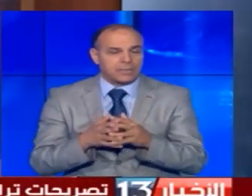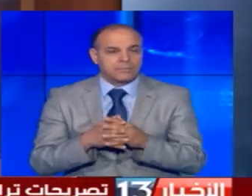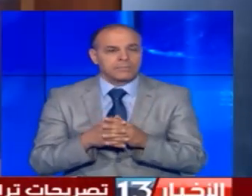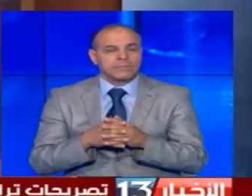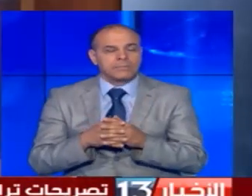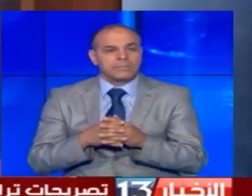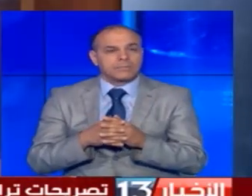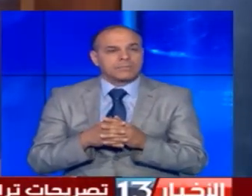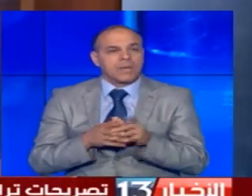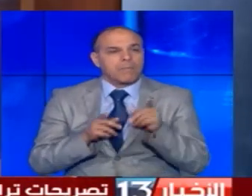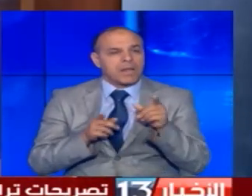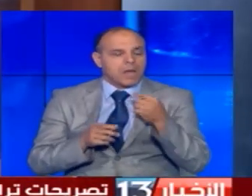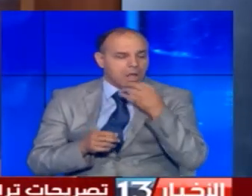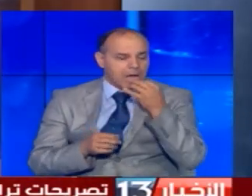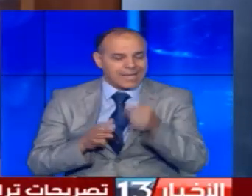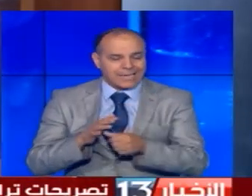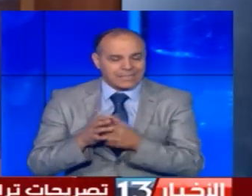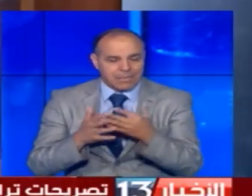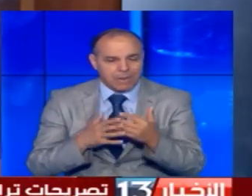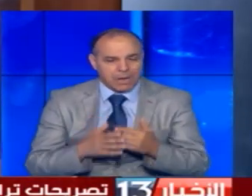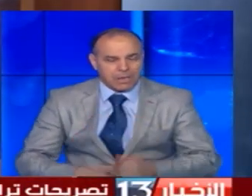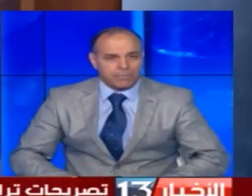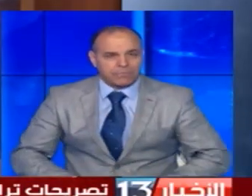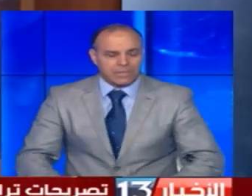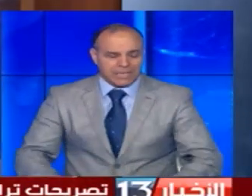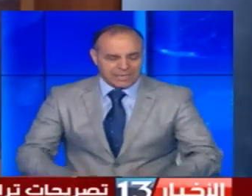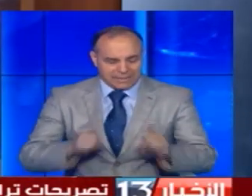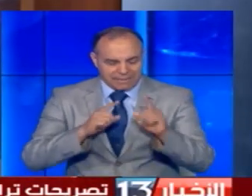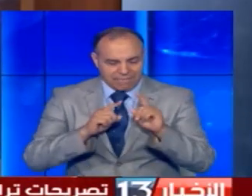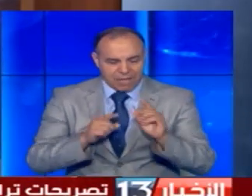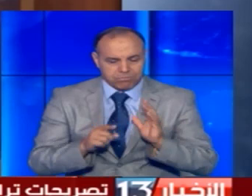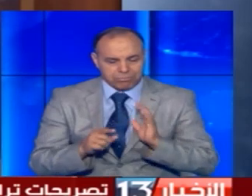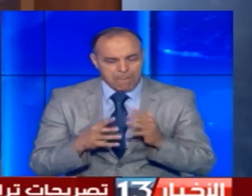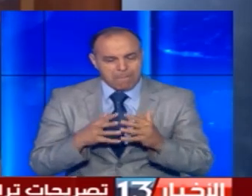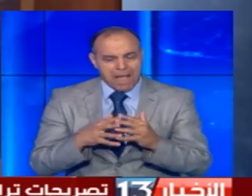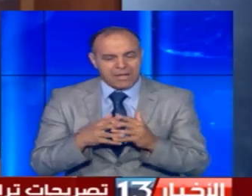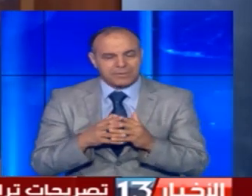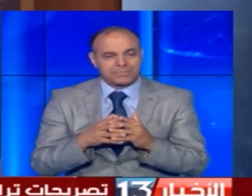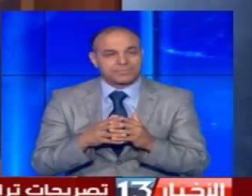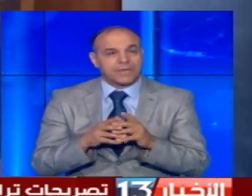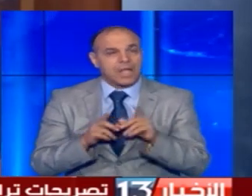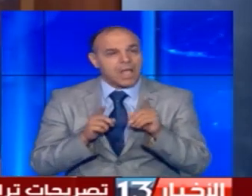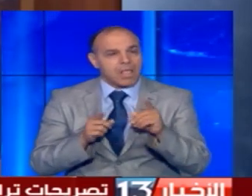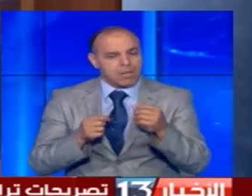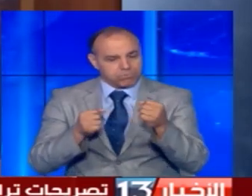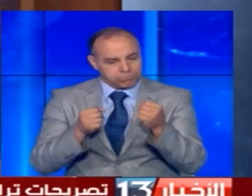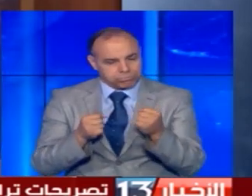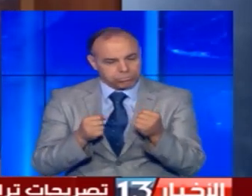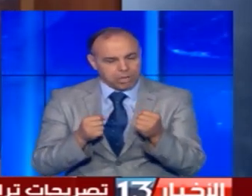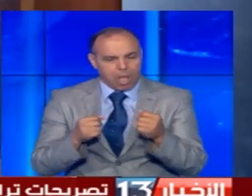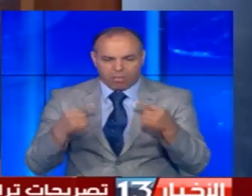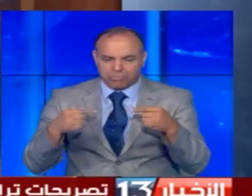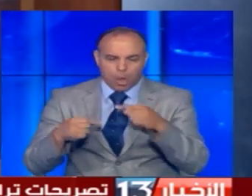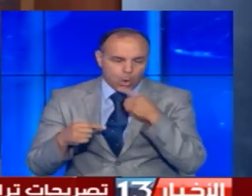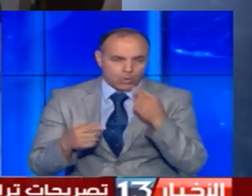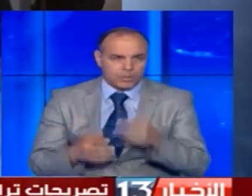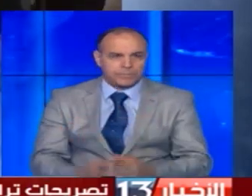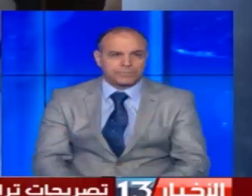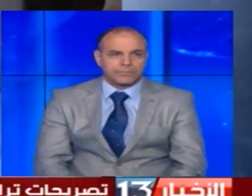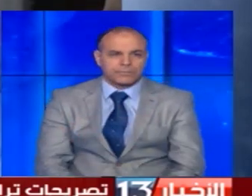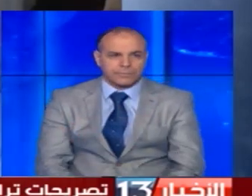بان ما قاله ترون باضعاف لدفاعات البلاد وحلفائها وتقويه للخصم روسيا